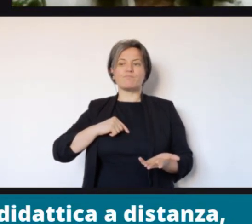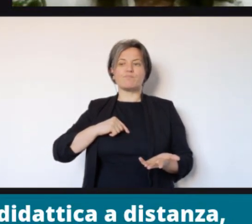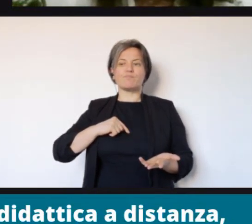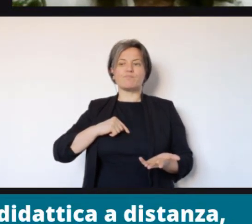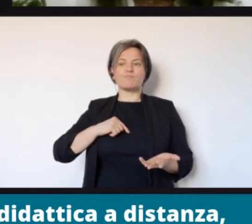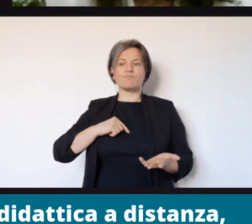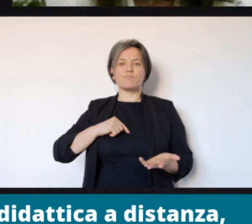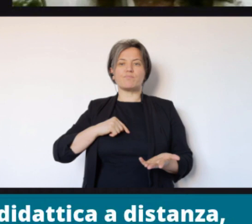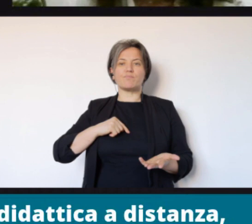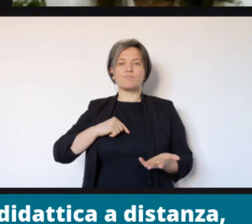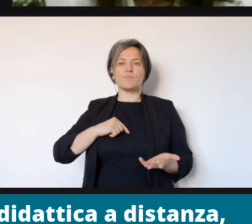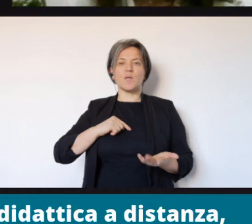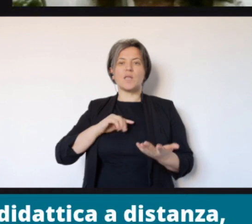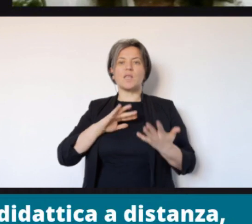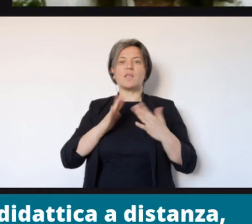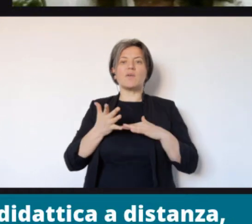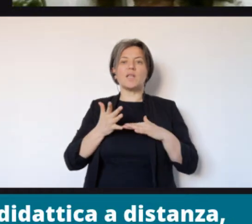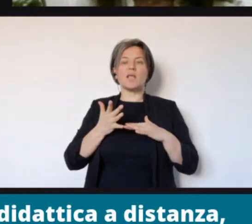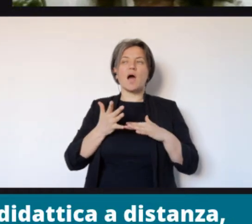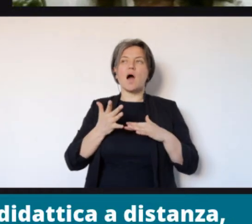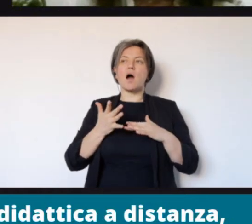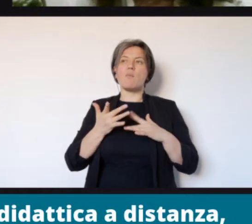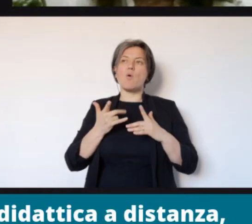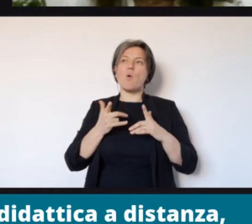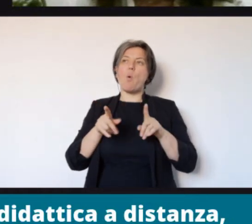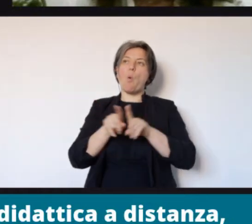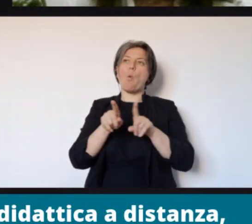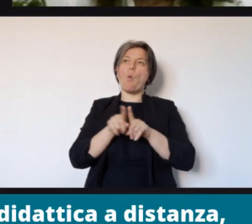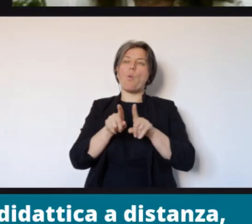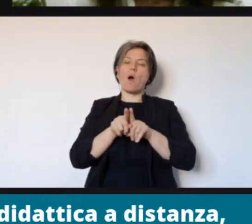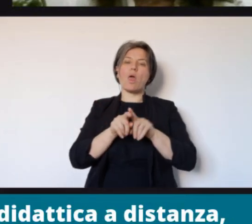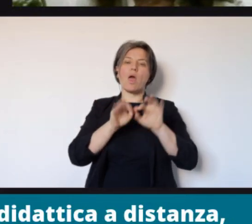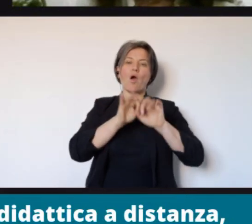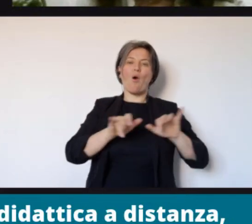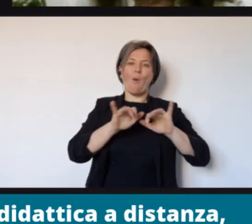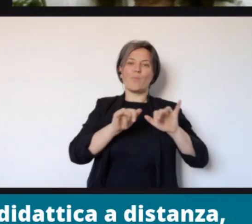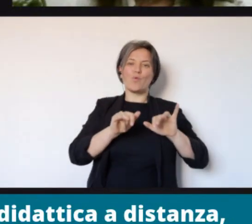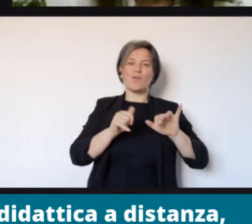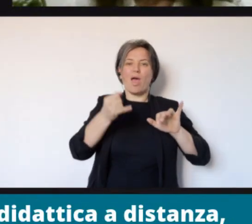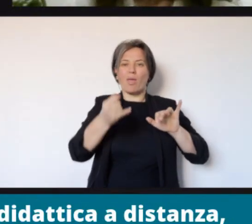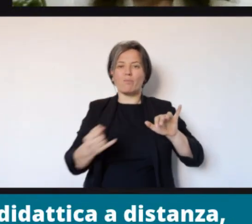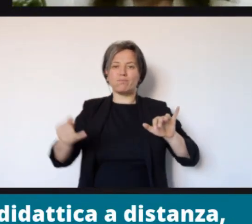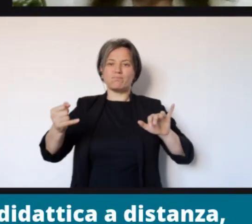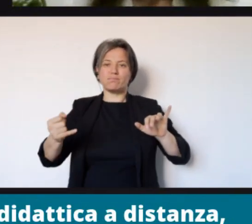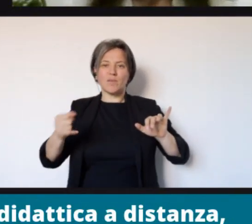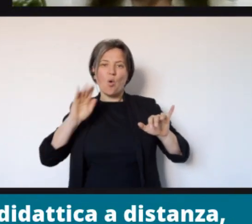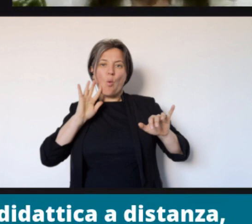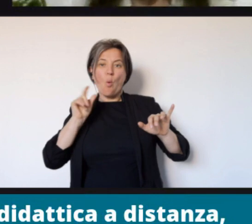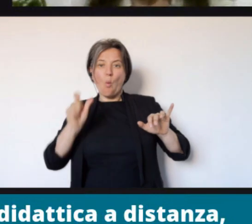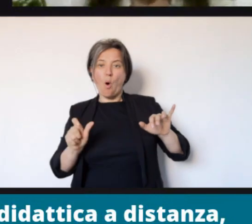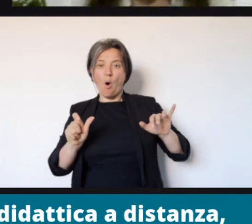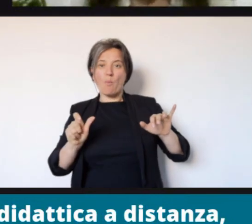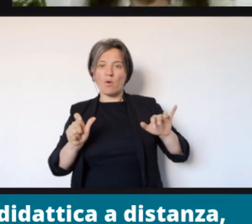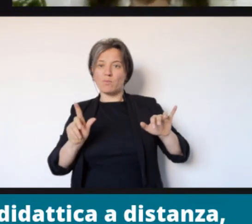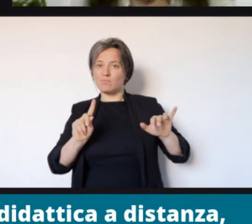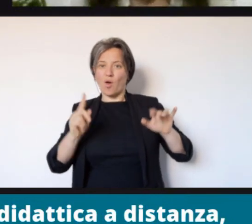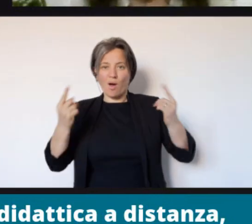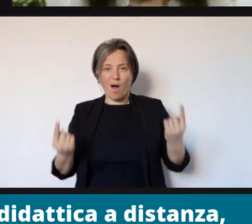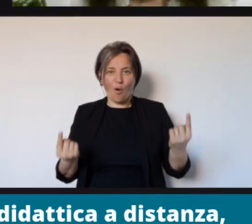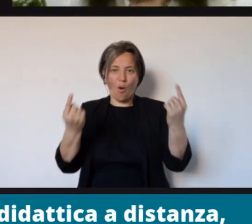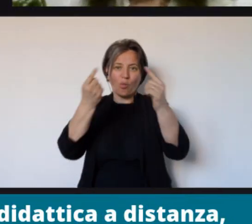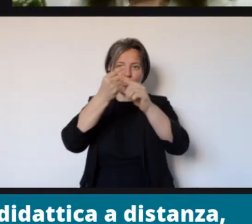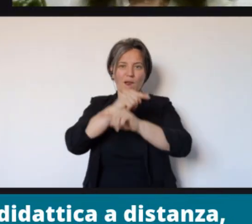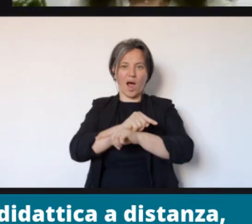un appendice dei nostri device, dei nostri telefonini o dei nostri portatili e così via, e non